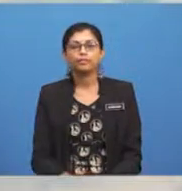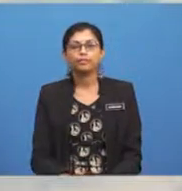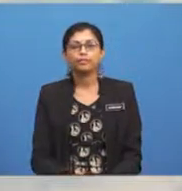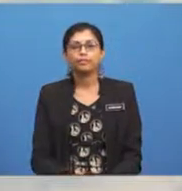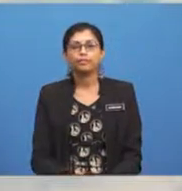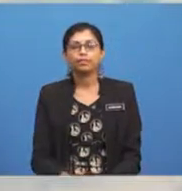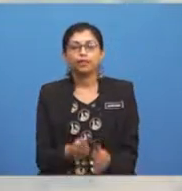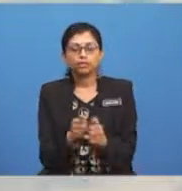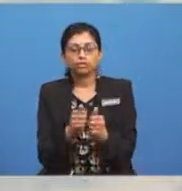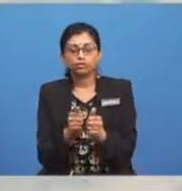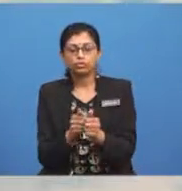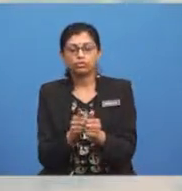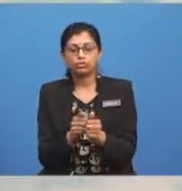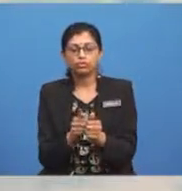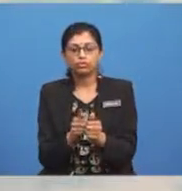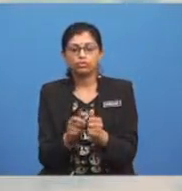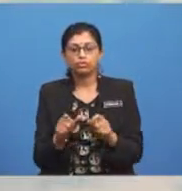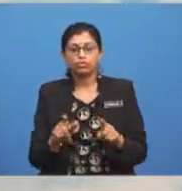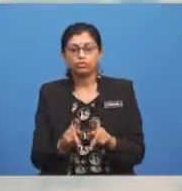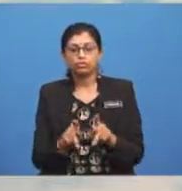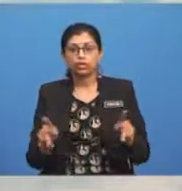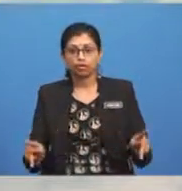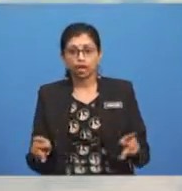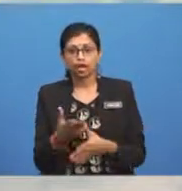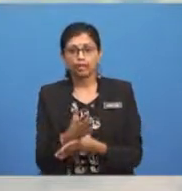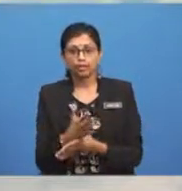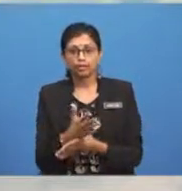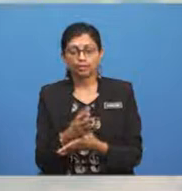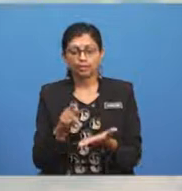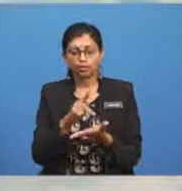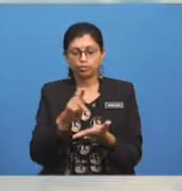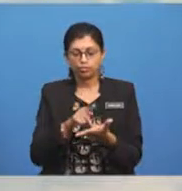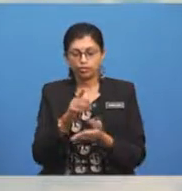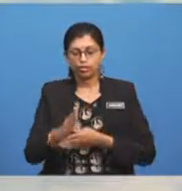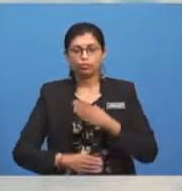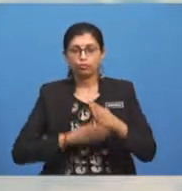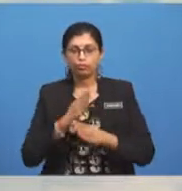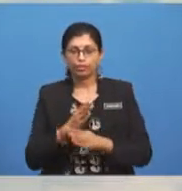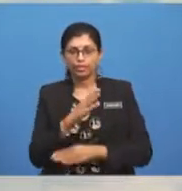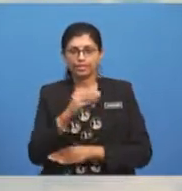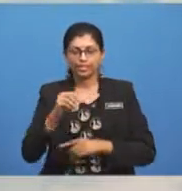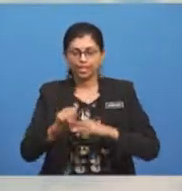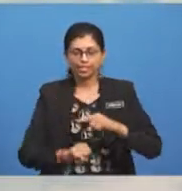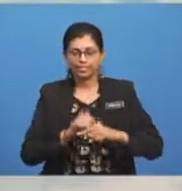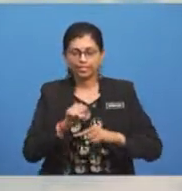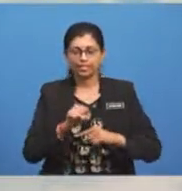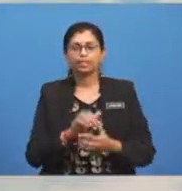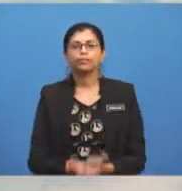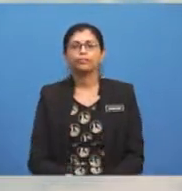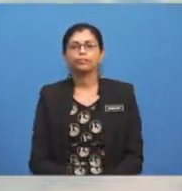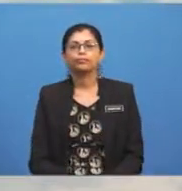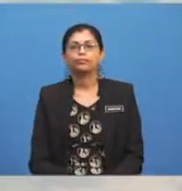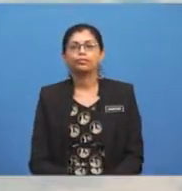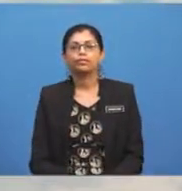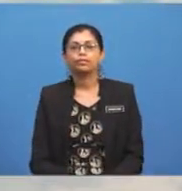adalah jarak di antara pusat bumi dan satelit, iaitu dalam